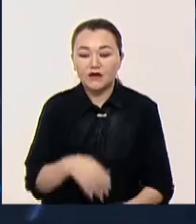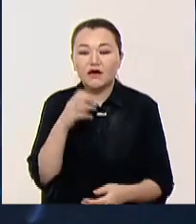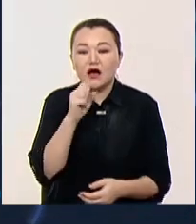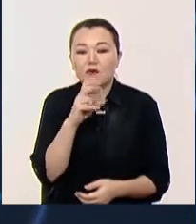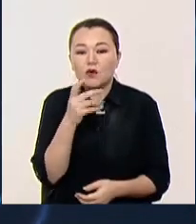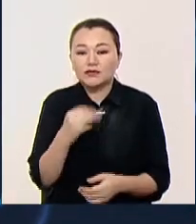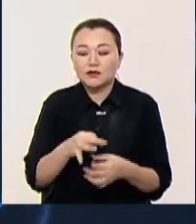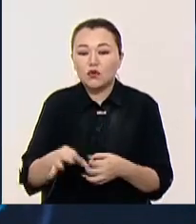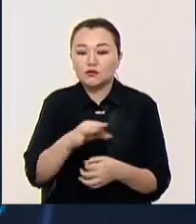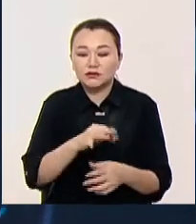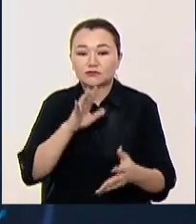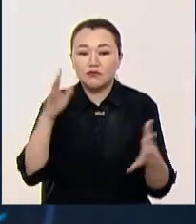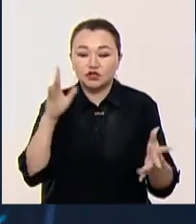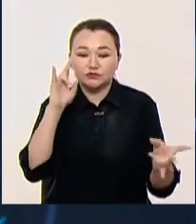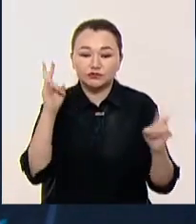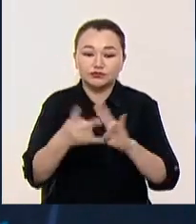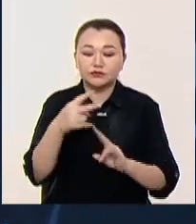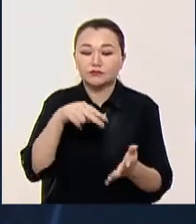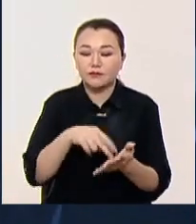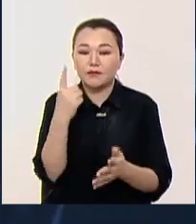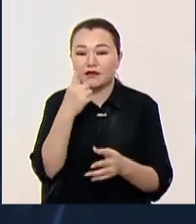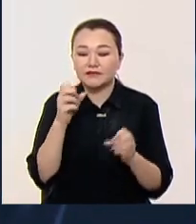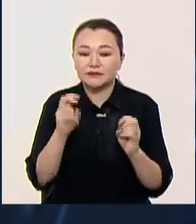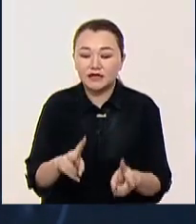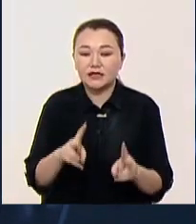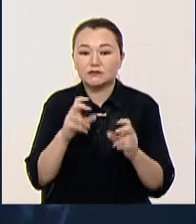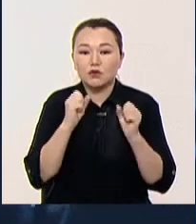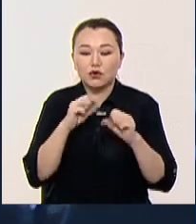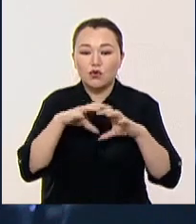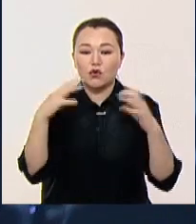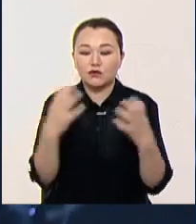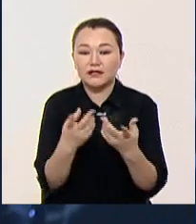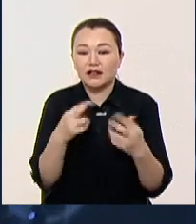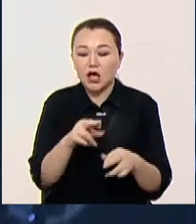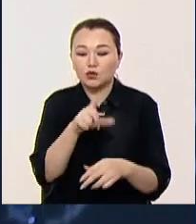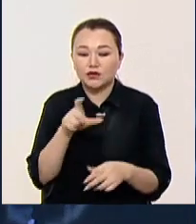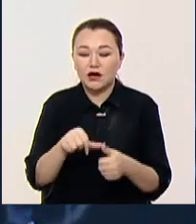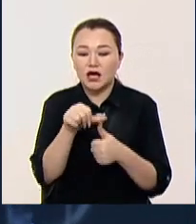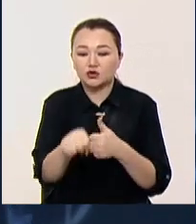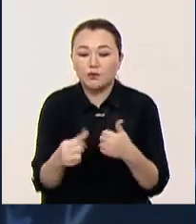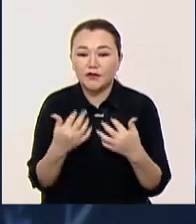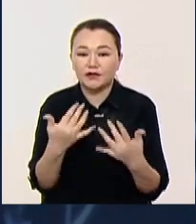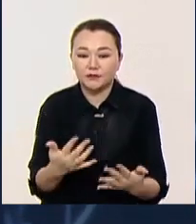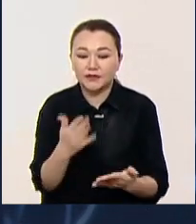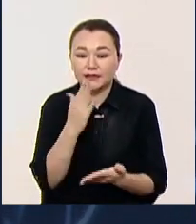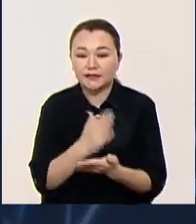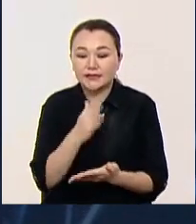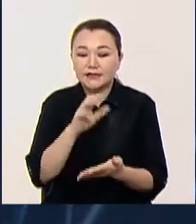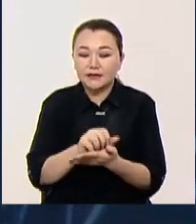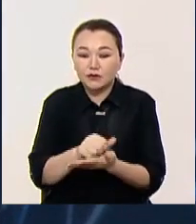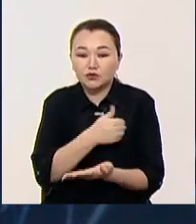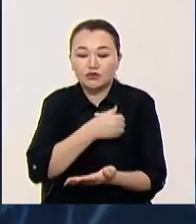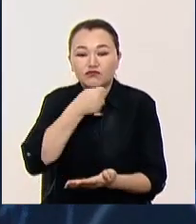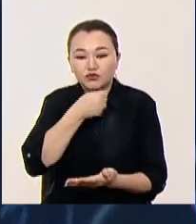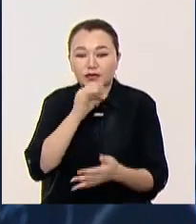В Акмолинской области набирает популярность первый специализированный спорткомплекс для людей с особыми потребностями. Занимаются там